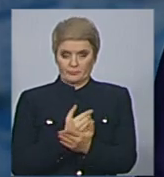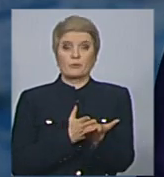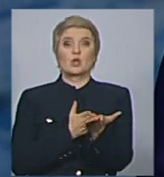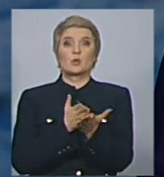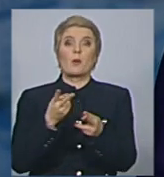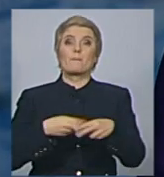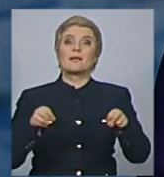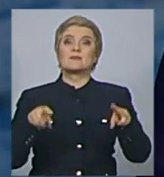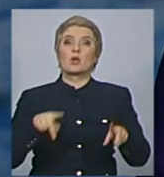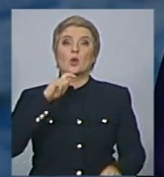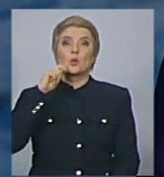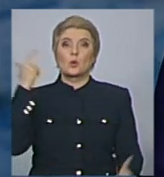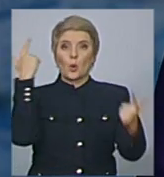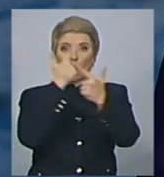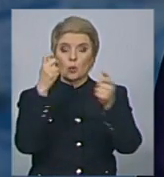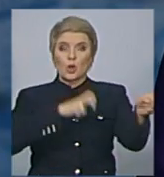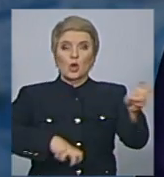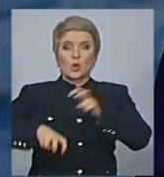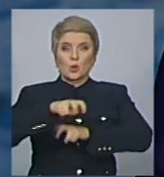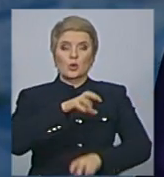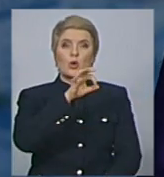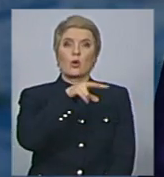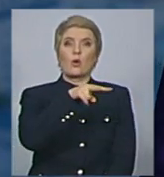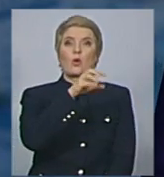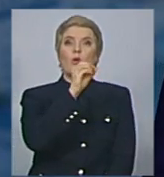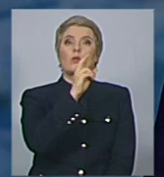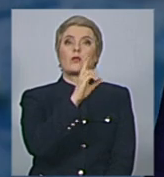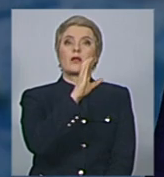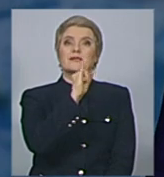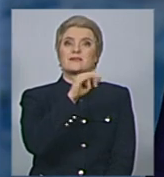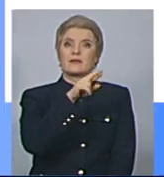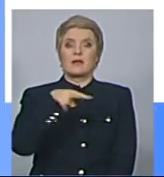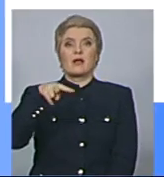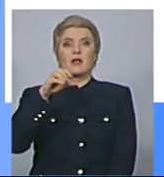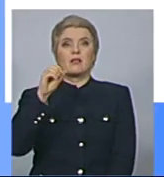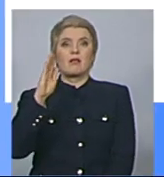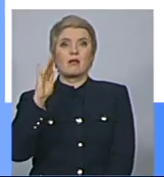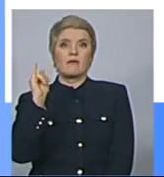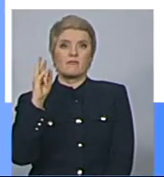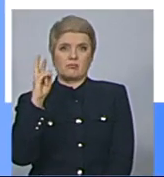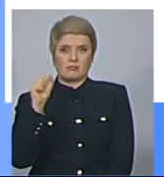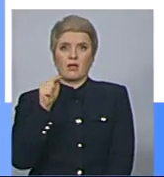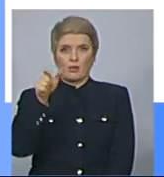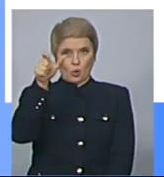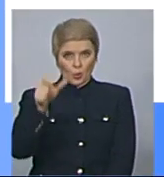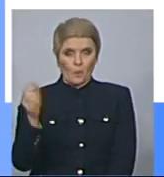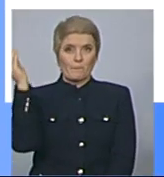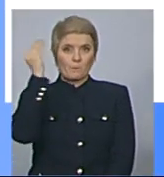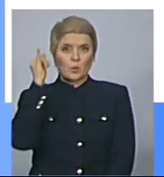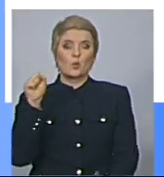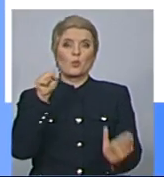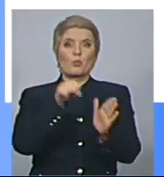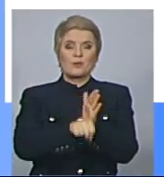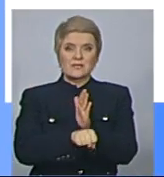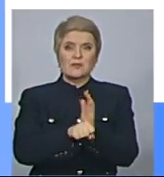Служба безпеки України оголосила у розшук Олексія Левіна. Його підозрюють в організації вбивства Катерини Гандзюк, радниці міського